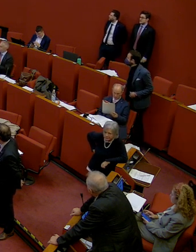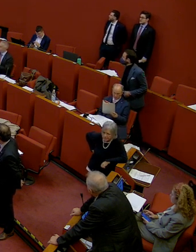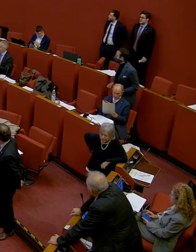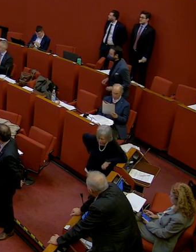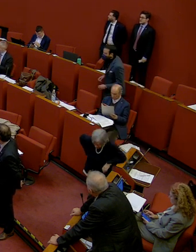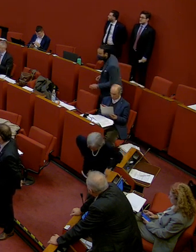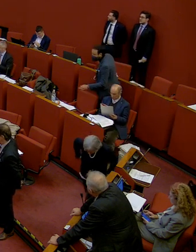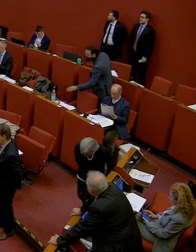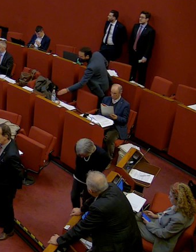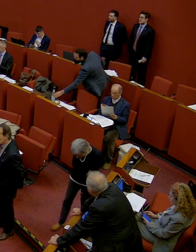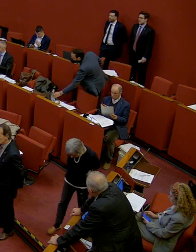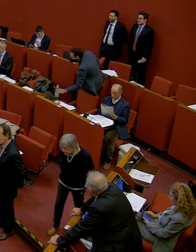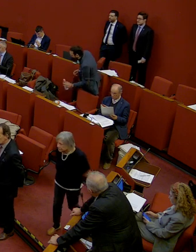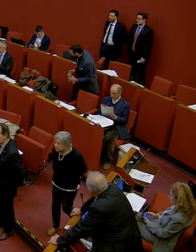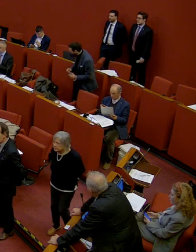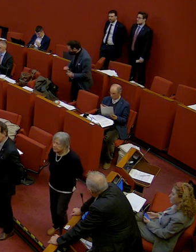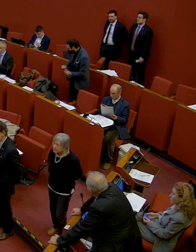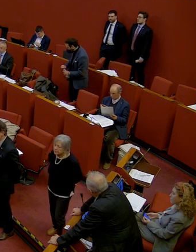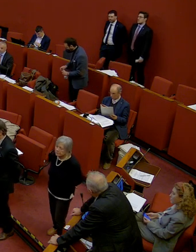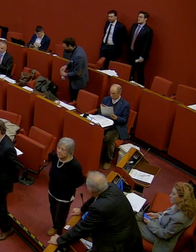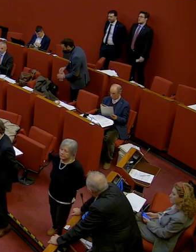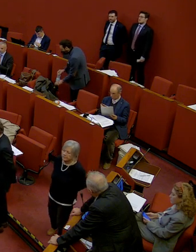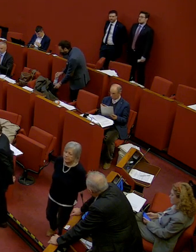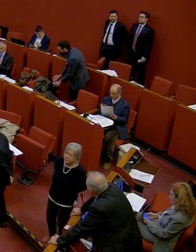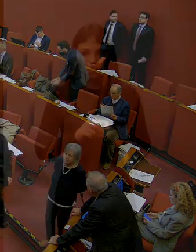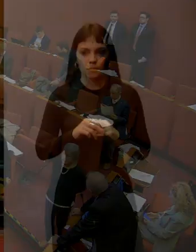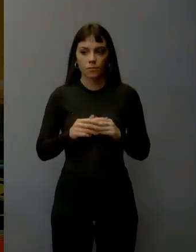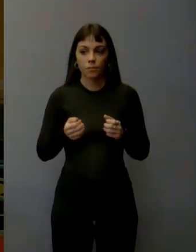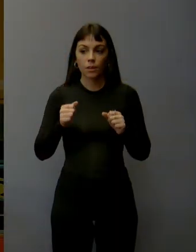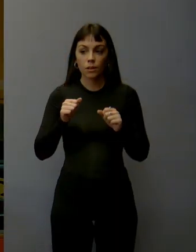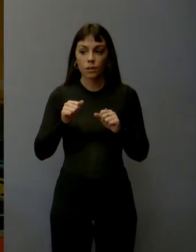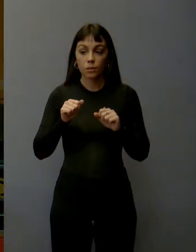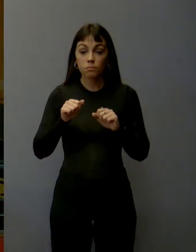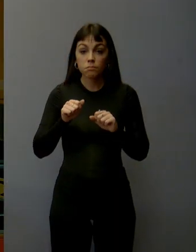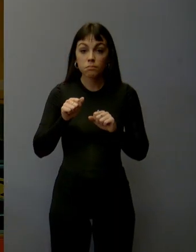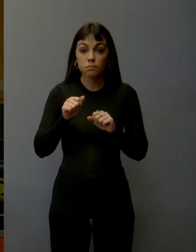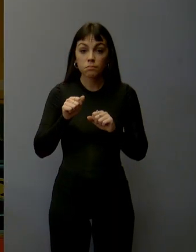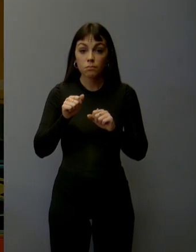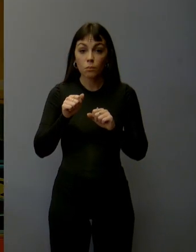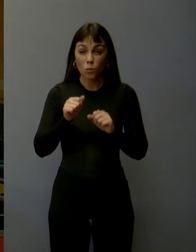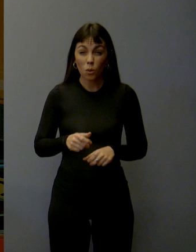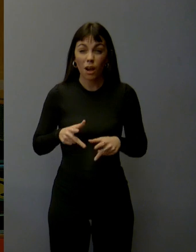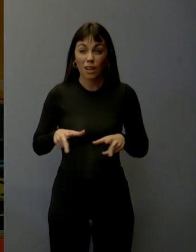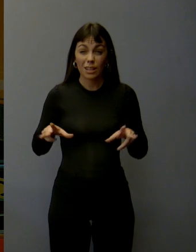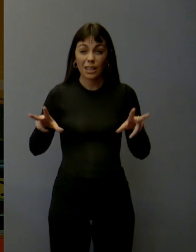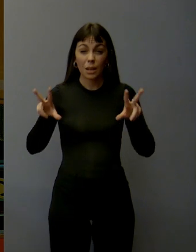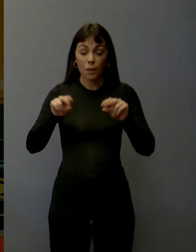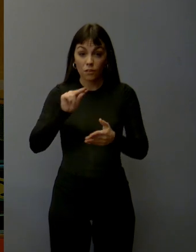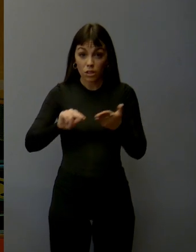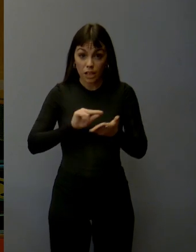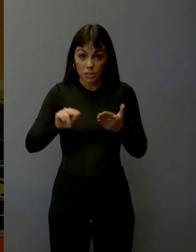Allora mettiamo posso mettere Allora possiamo possiamo possiamo ripetere ripetere la